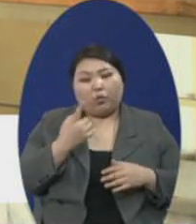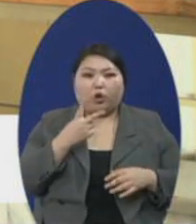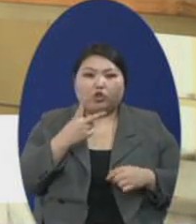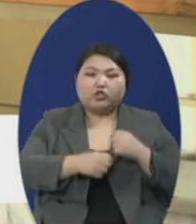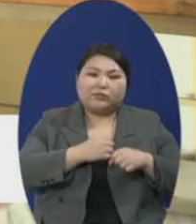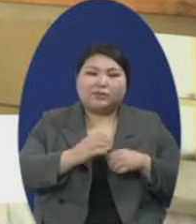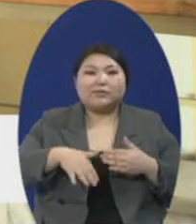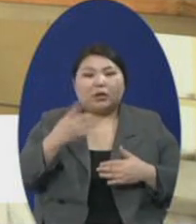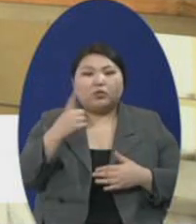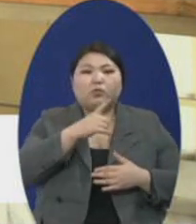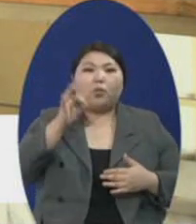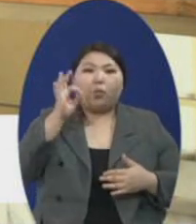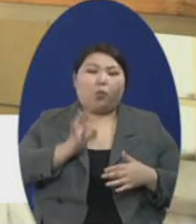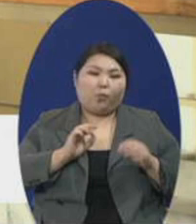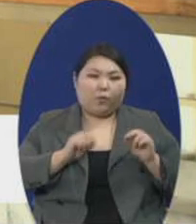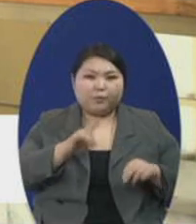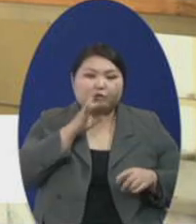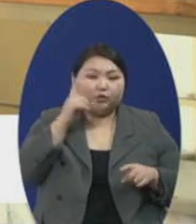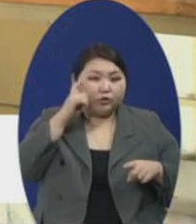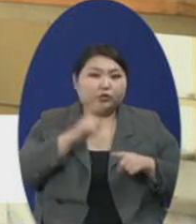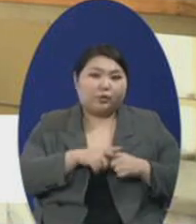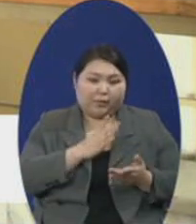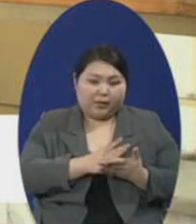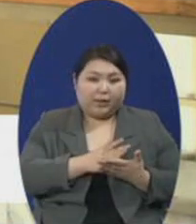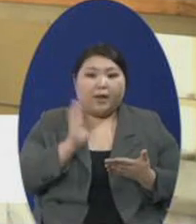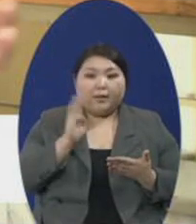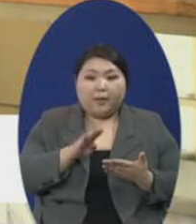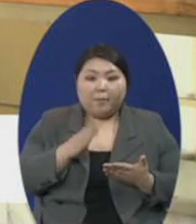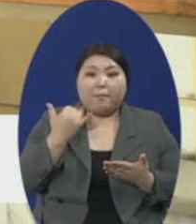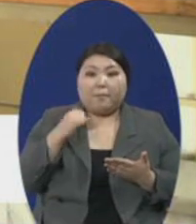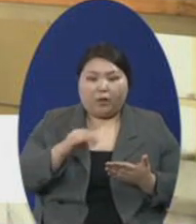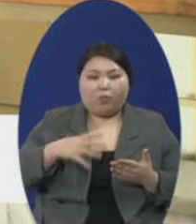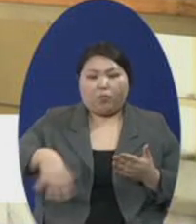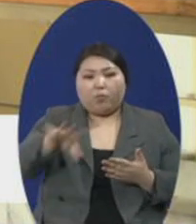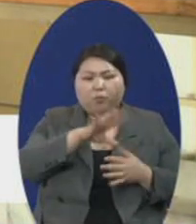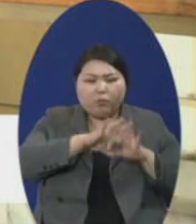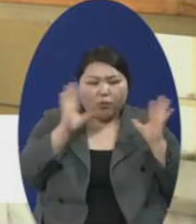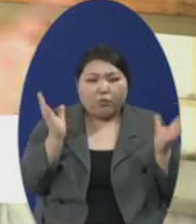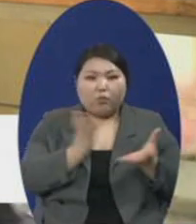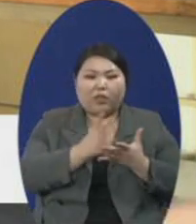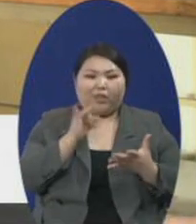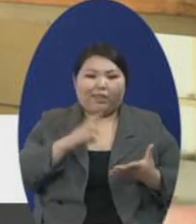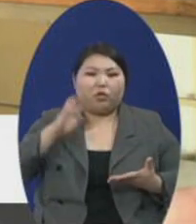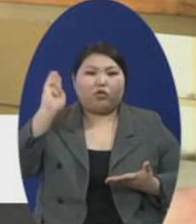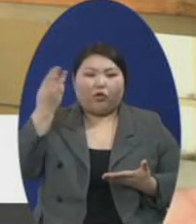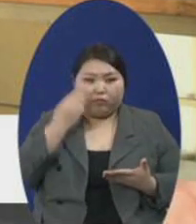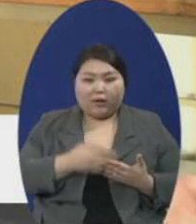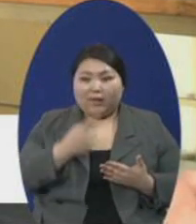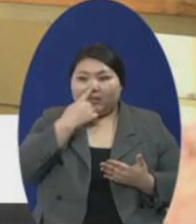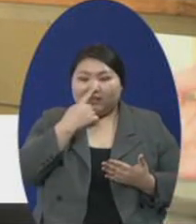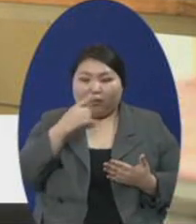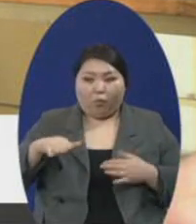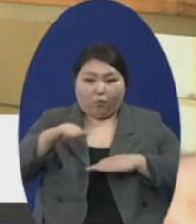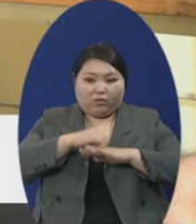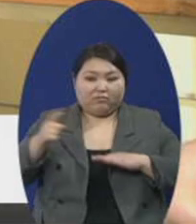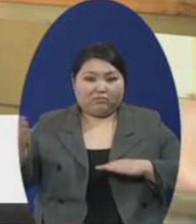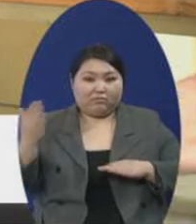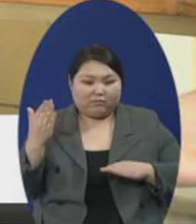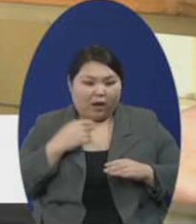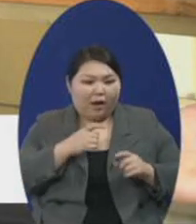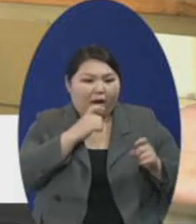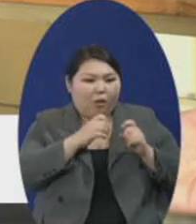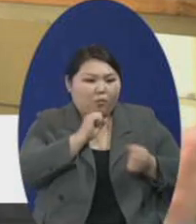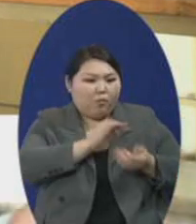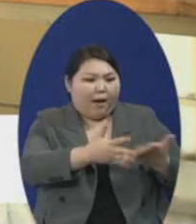100% болох энэ зорилт байна. Тэгжиж одоо бүх зүйл ил тод болно. Одоо хятадын талбарчсан одоо харилцагч одоо